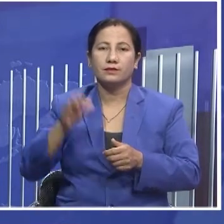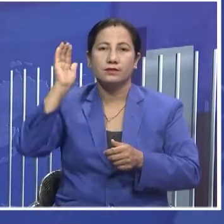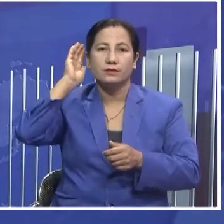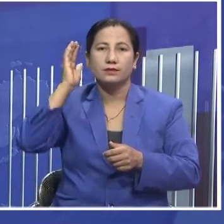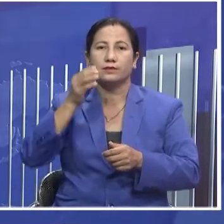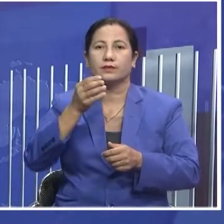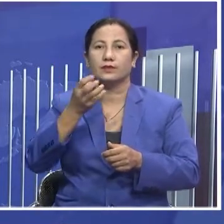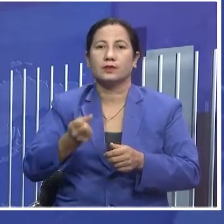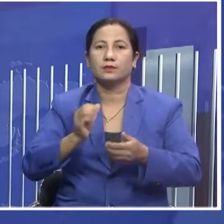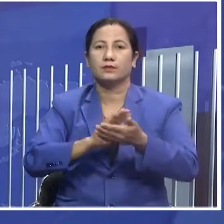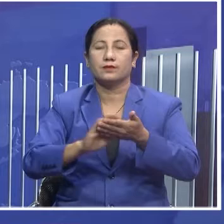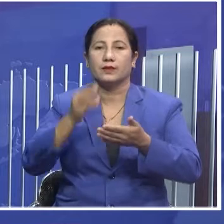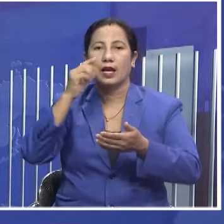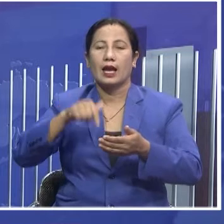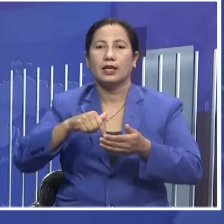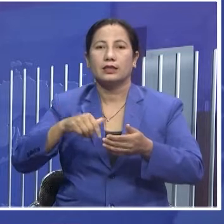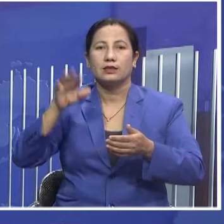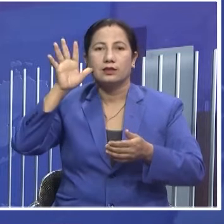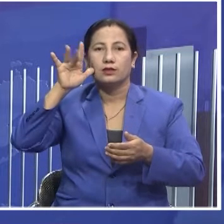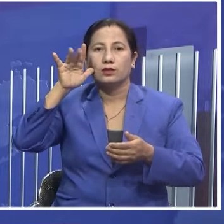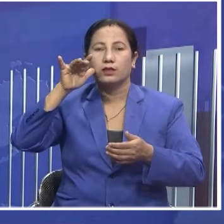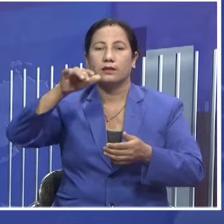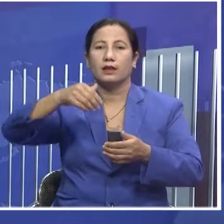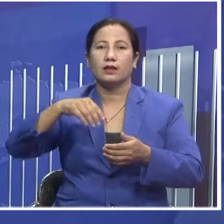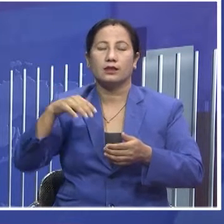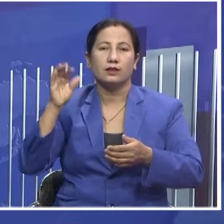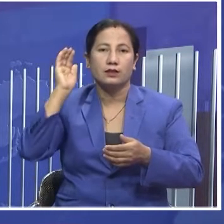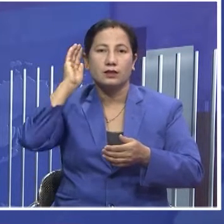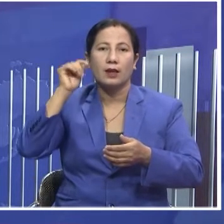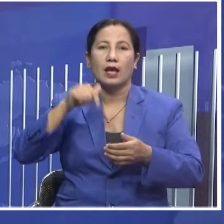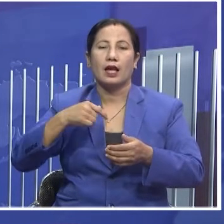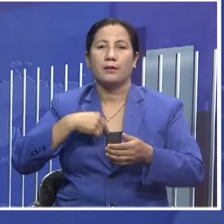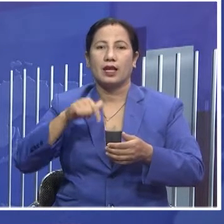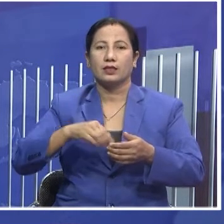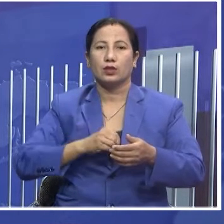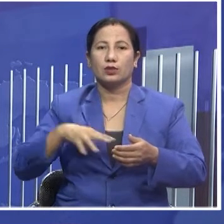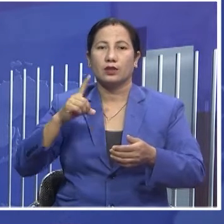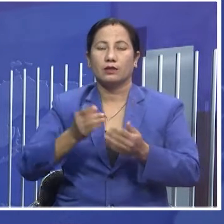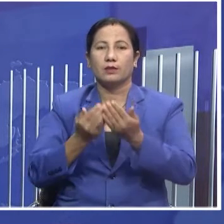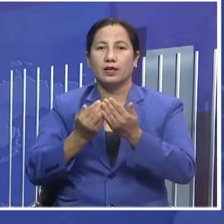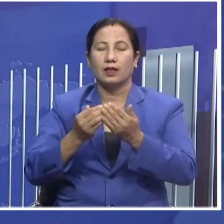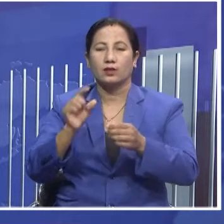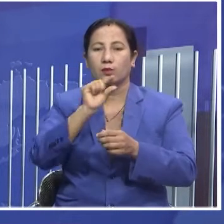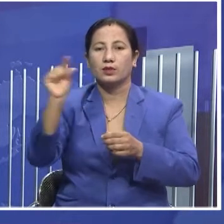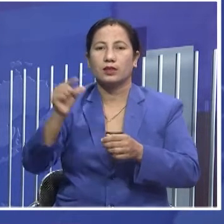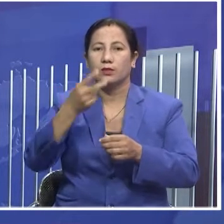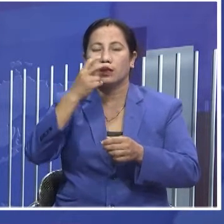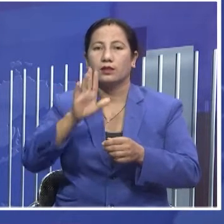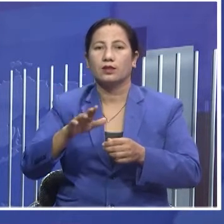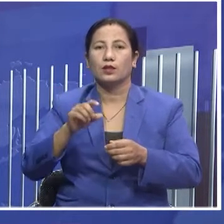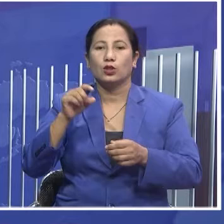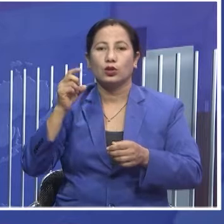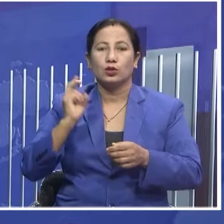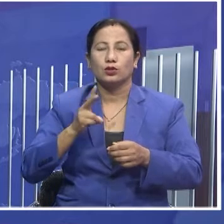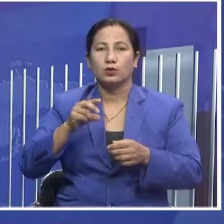समाचार अब विस्तारमा। आज शुक्रबार, न्युज ट्रेनमा हामीले आज सुर्खेतको एउटा विद्यालयको बारेमा देखाउँदैछौँ, जुन